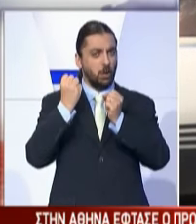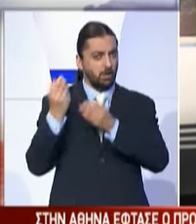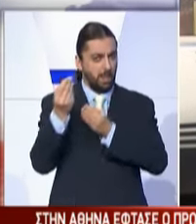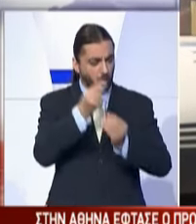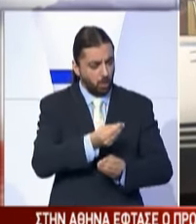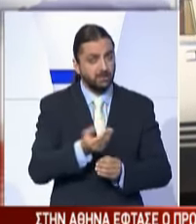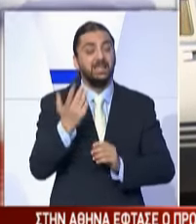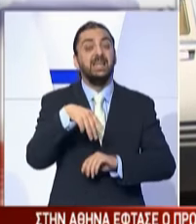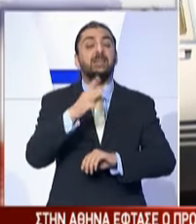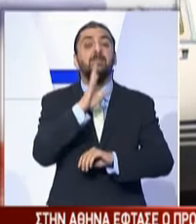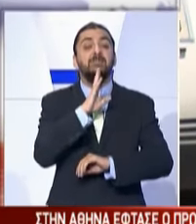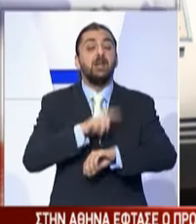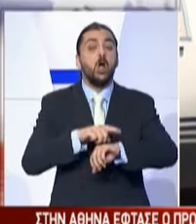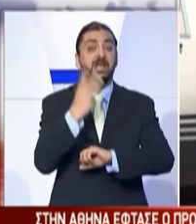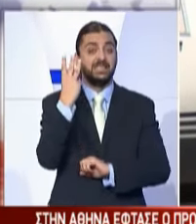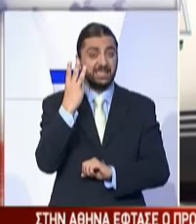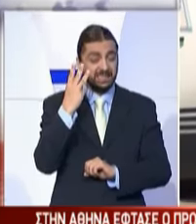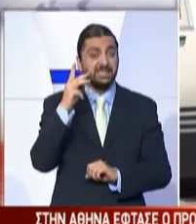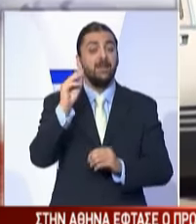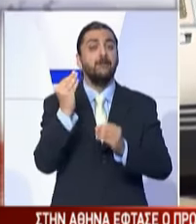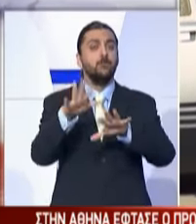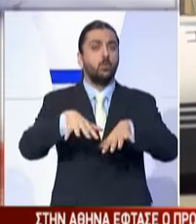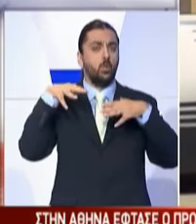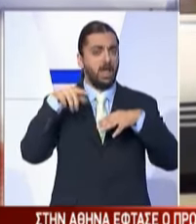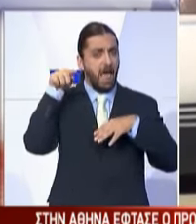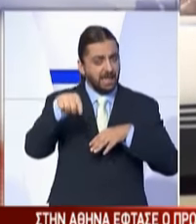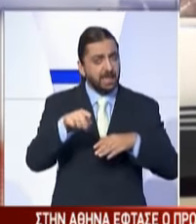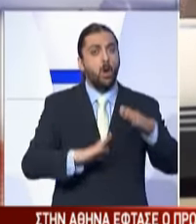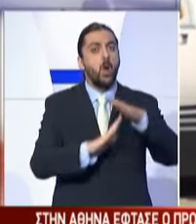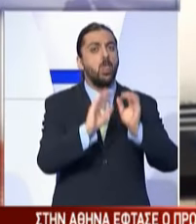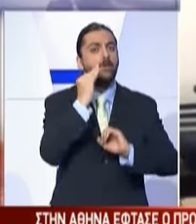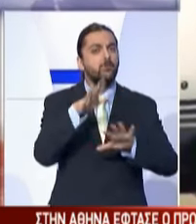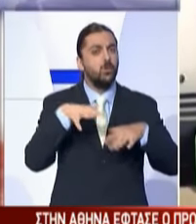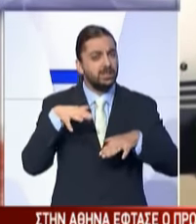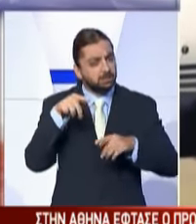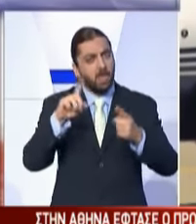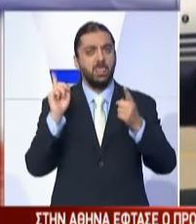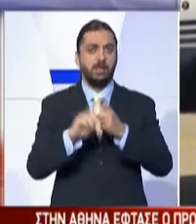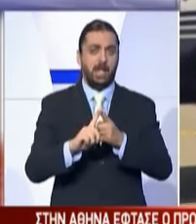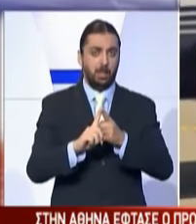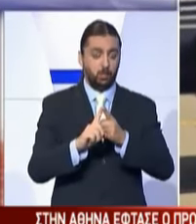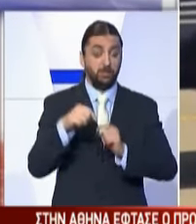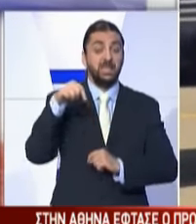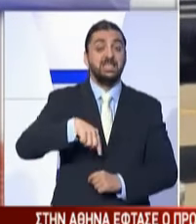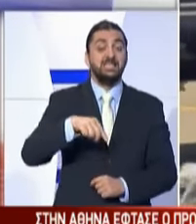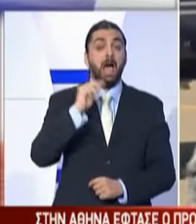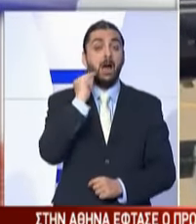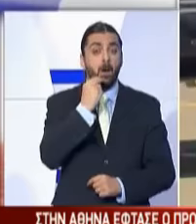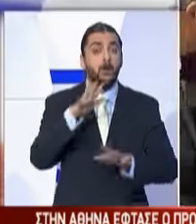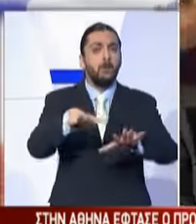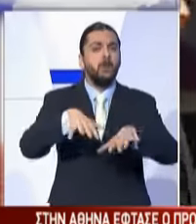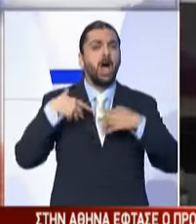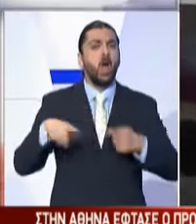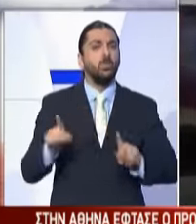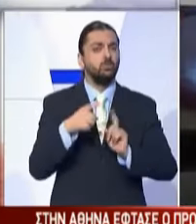θα συναντηθεί στη Βουλή των Ελλήνων με τον Πρόεδρο της Βουλής, τον κ. Ευάγγελο Μεϊμαράκη. Σήμερα το απόγευμα στο Μέγαρο Μουσικής Αθηνών